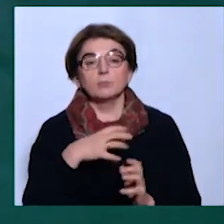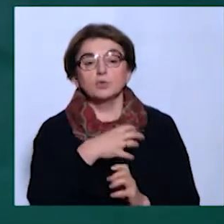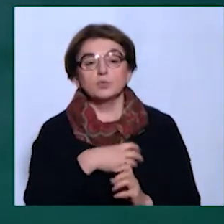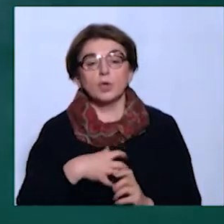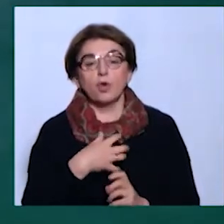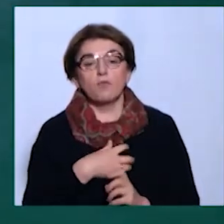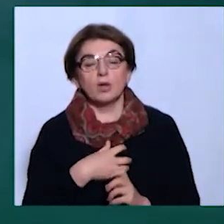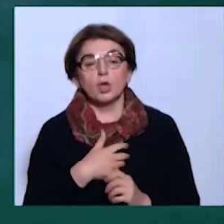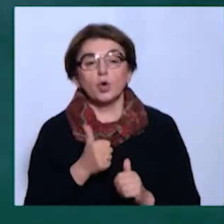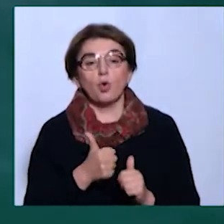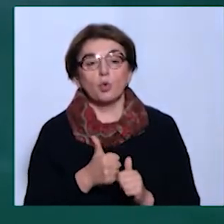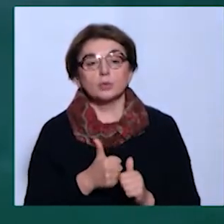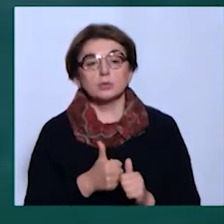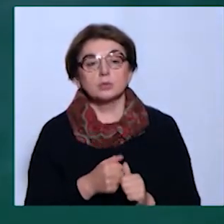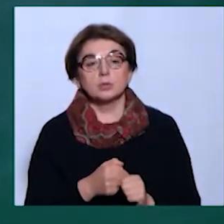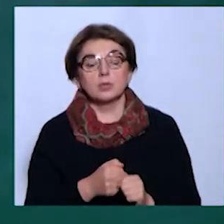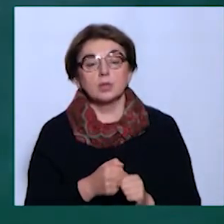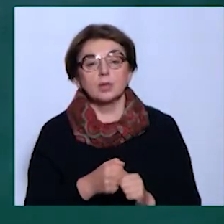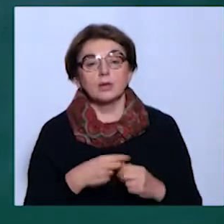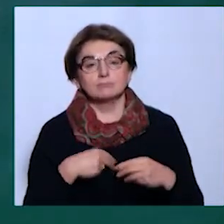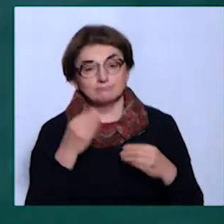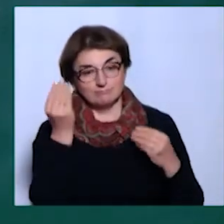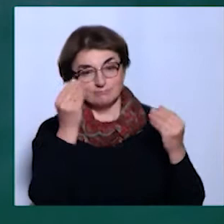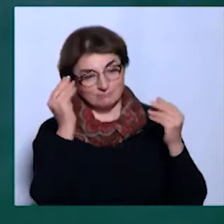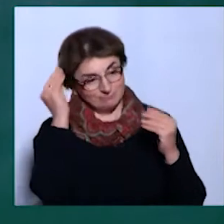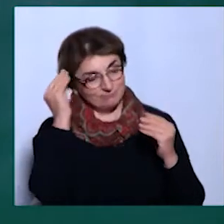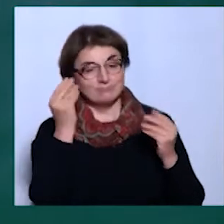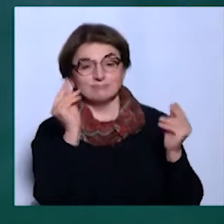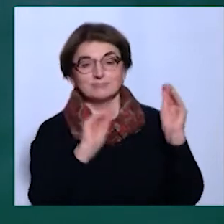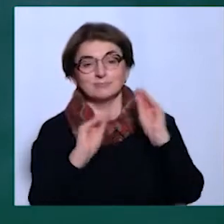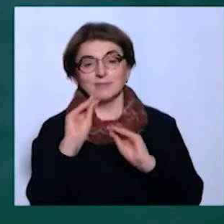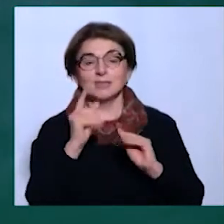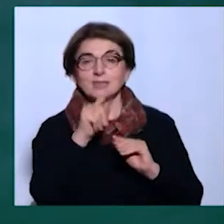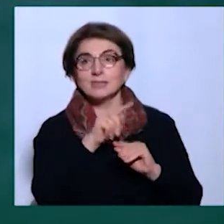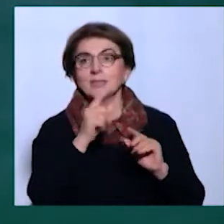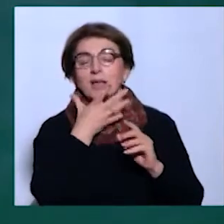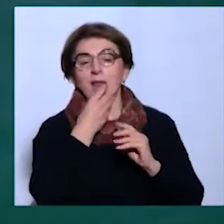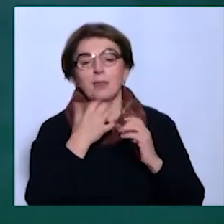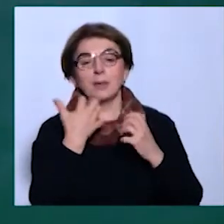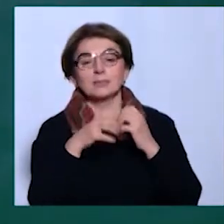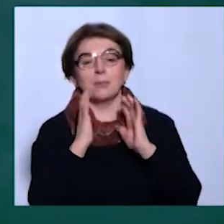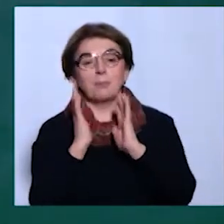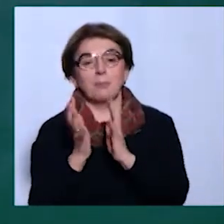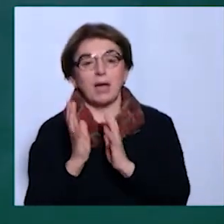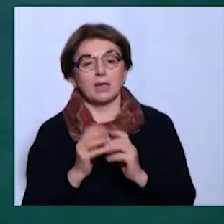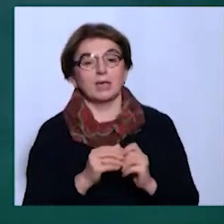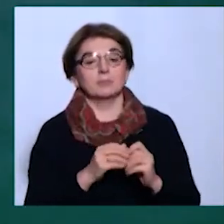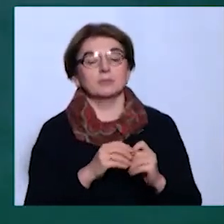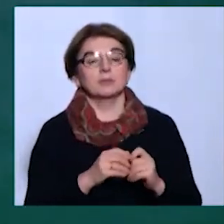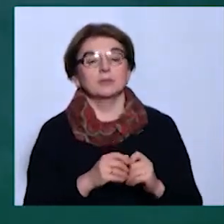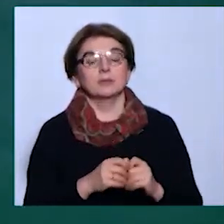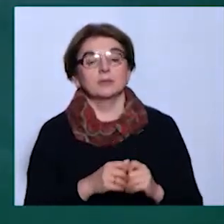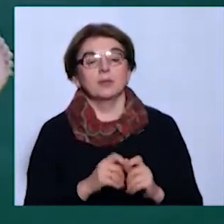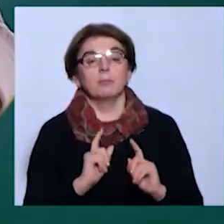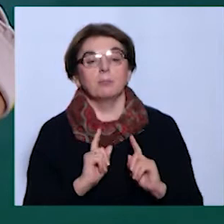მნიშვნელოვანია როგორც დეკორატიული მცენარეები, ისინი ალამაზებენ სკვერებს, ბაღებს.